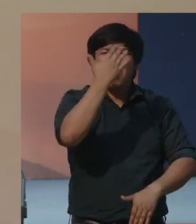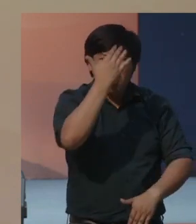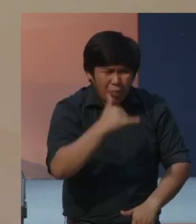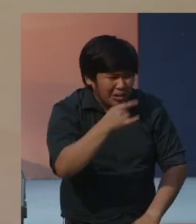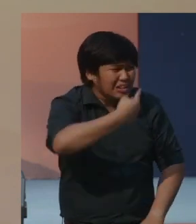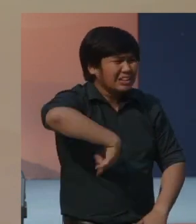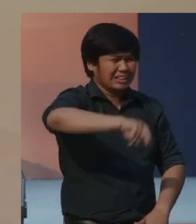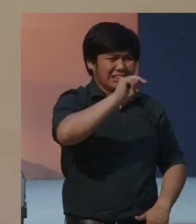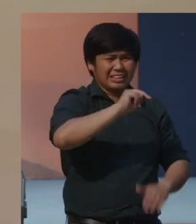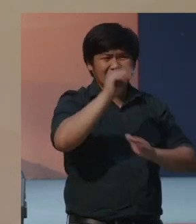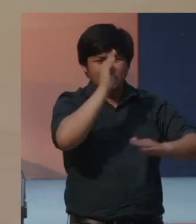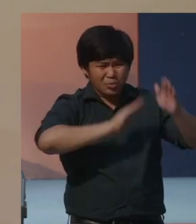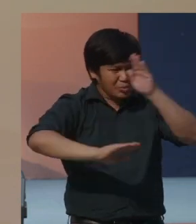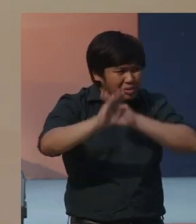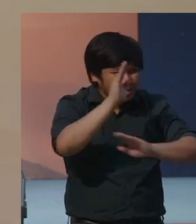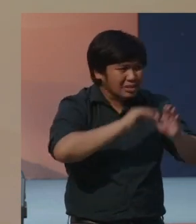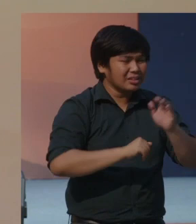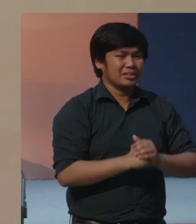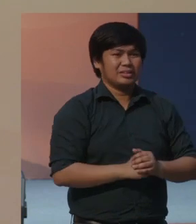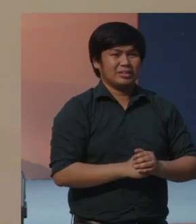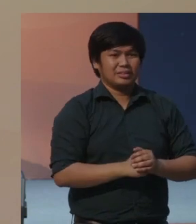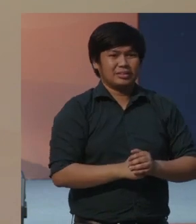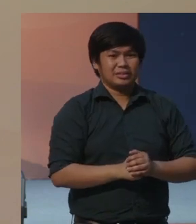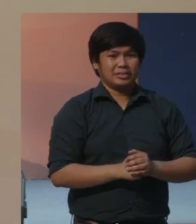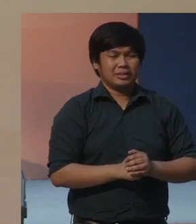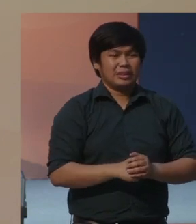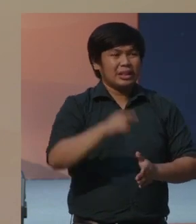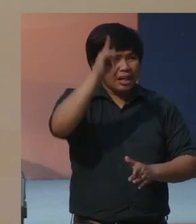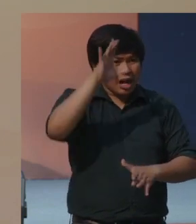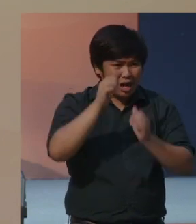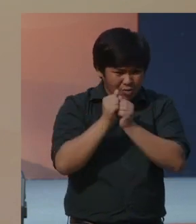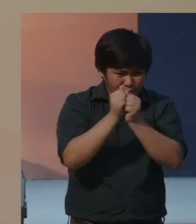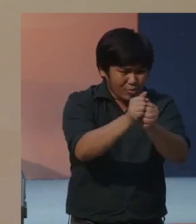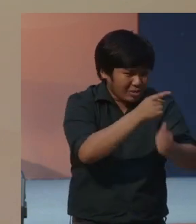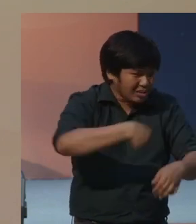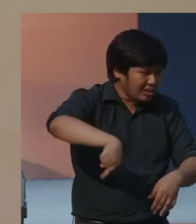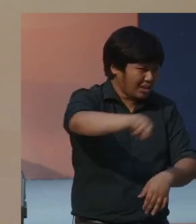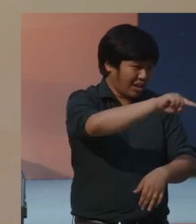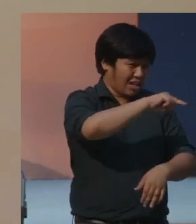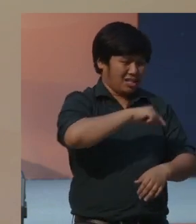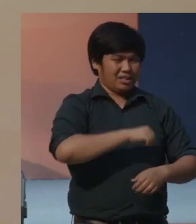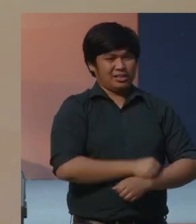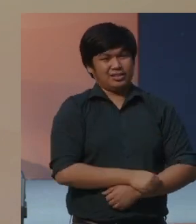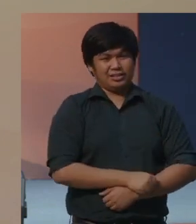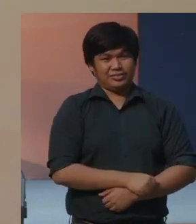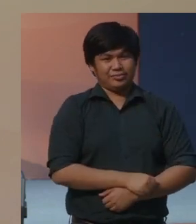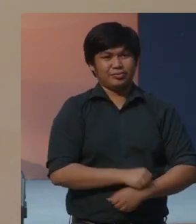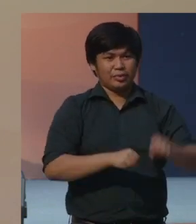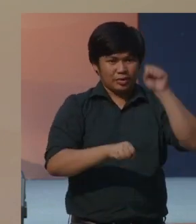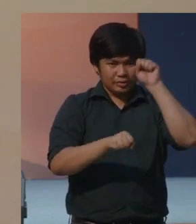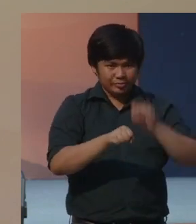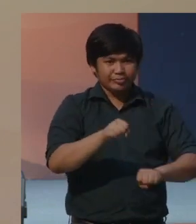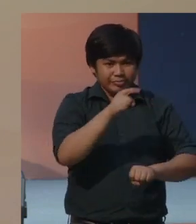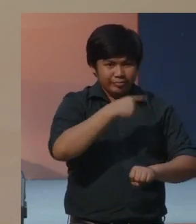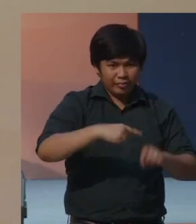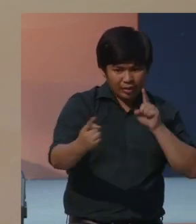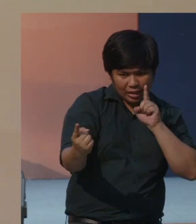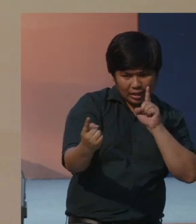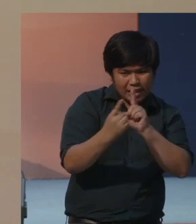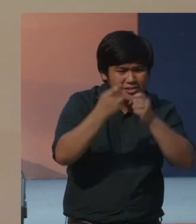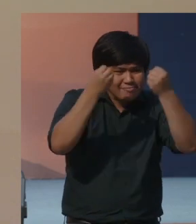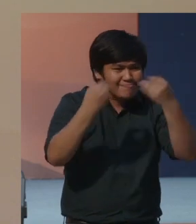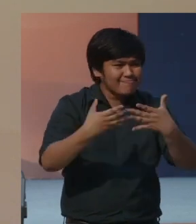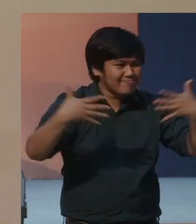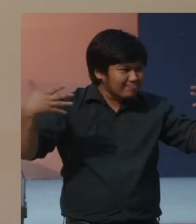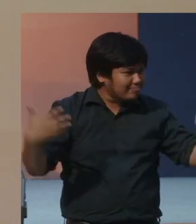tayo hindi niya aalalayan sa ating paglakad sa mundong ito? So maaari tayong makasalubong ng maraming mga bagay.